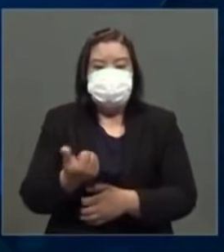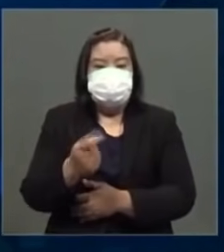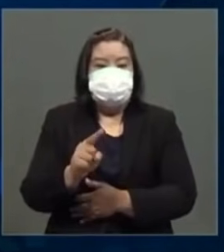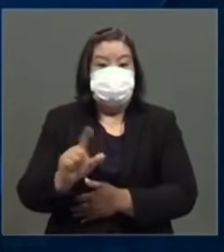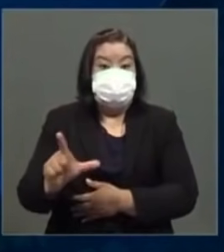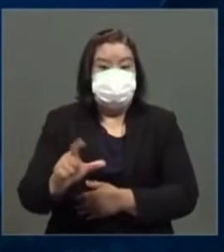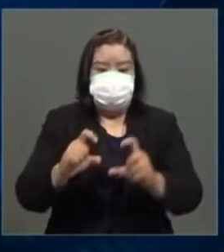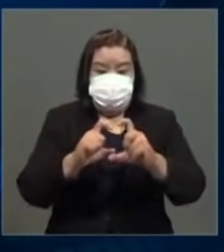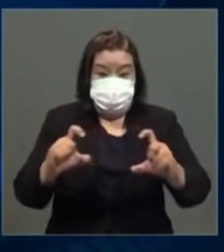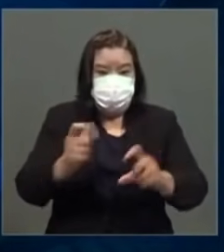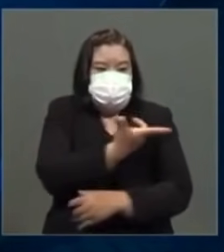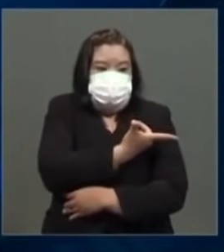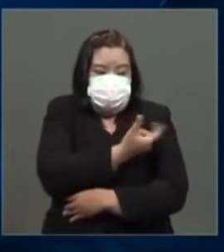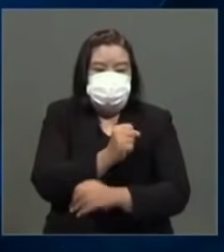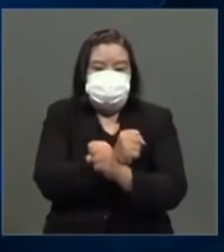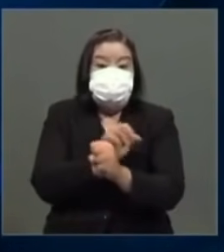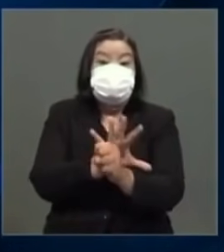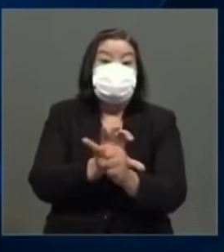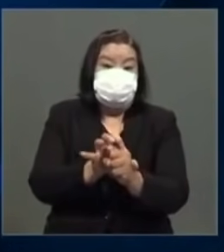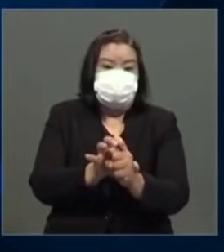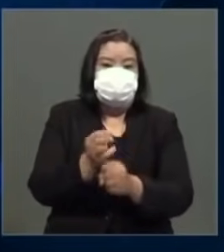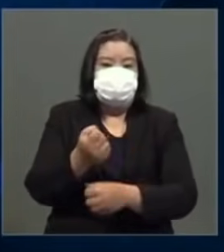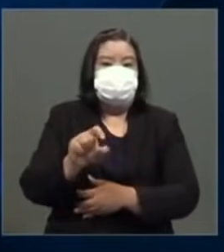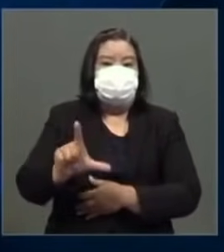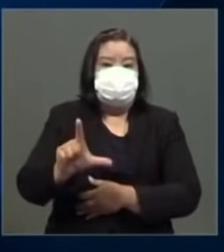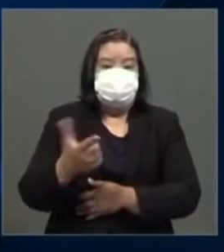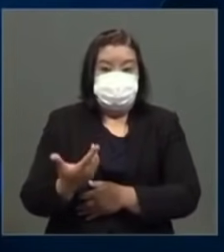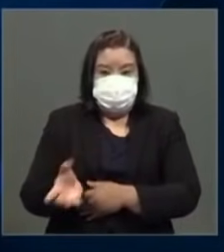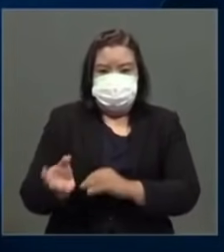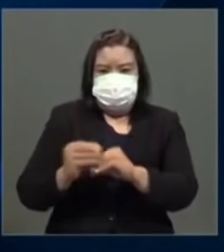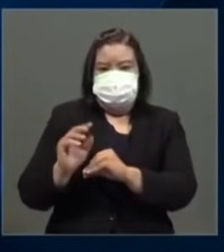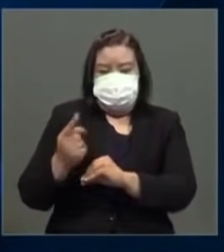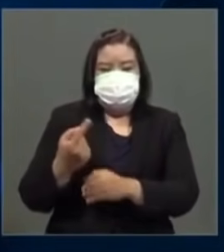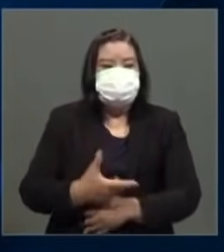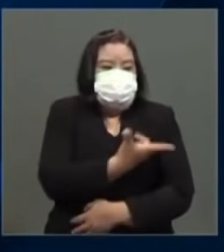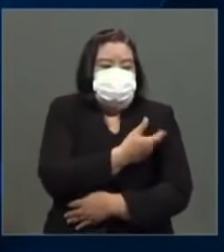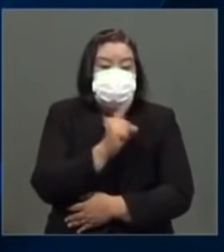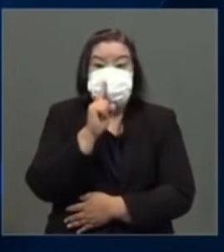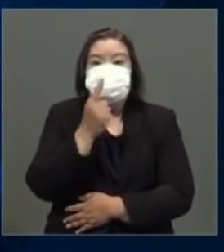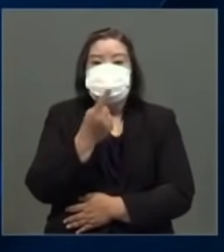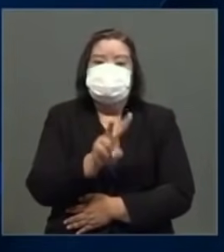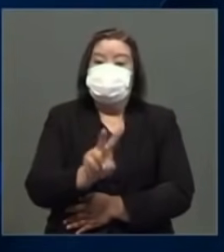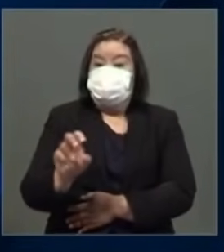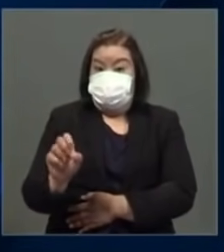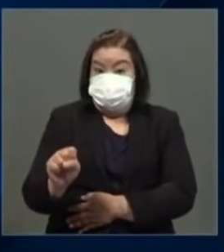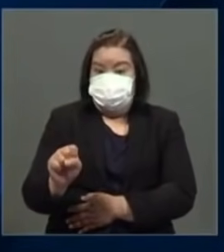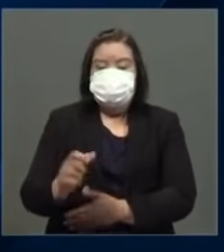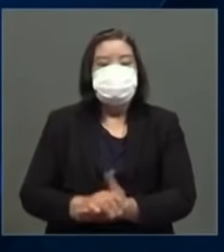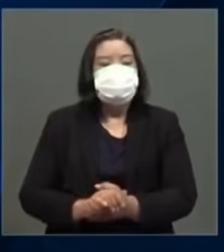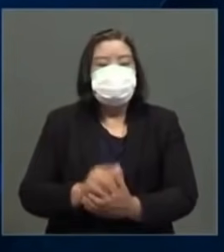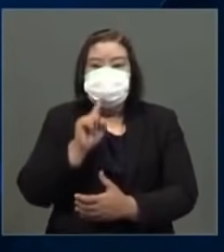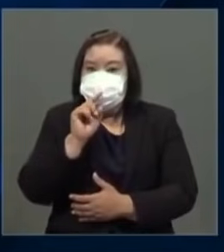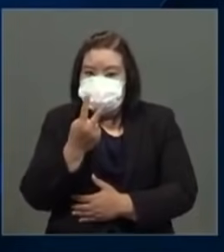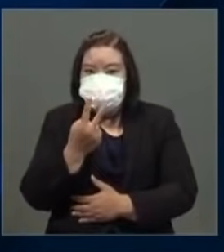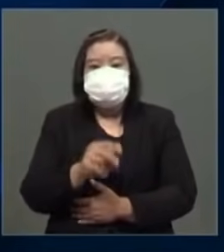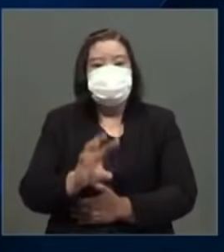11 ล้านโดสนะครับสำหรับวัคซีนซึ่งเพิ่มขึ้นเมื่อวานนี้สำหรับเข็มที่1 200,000 กว่านะครับแล้วก็เข็ม2 60,000 กว่าน